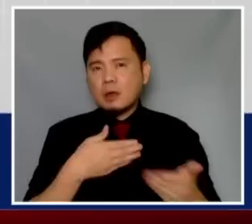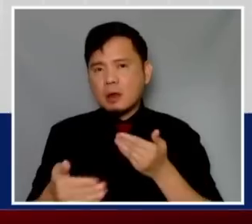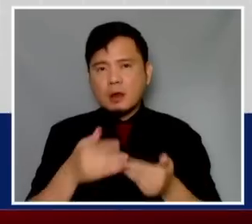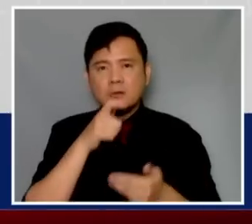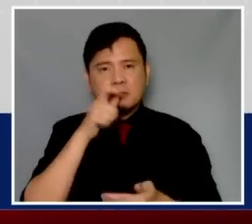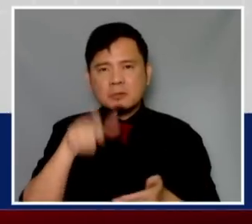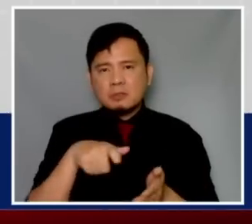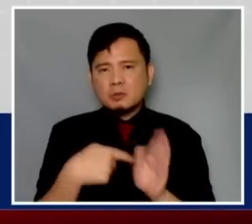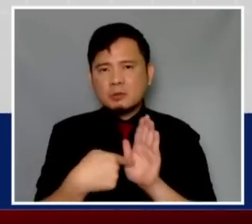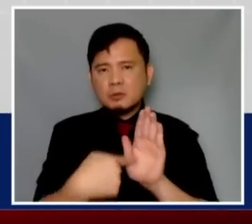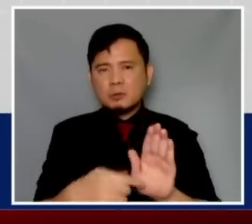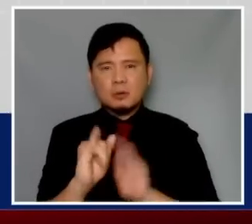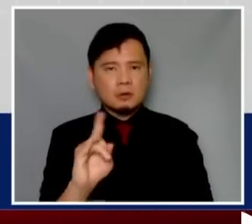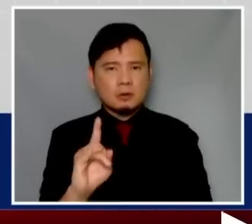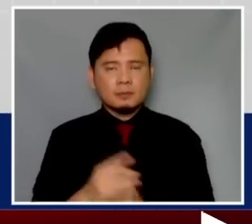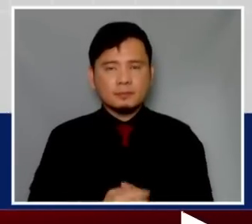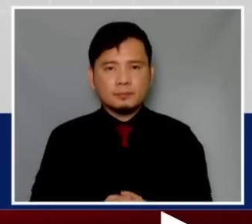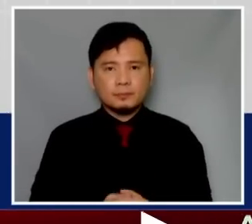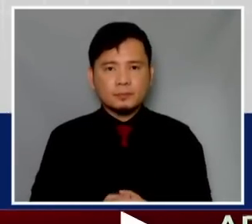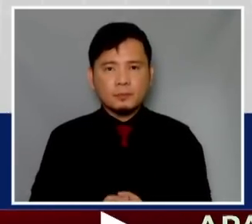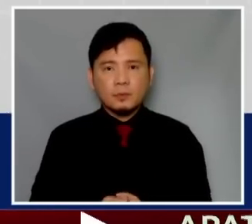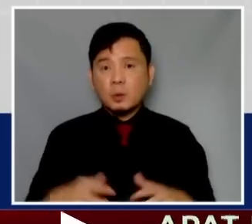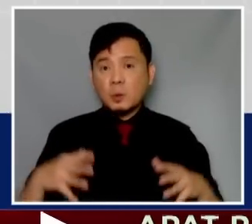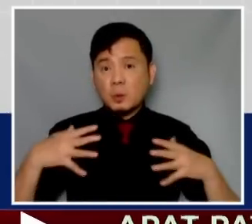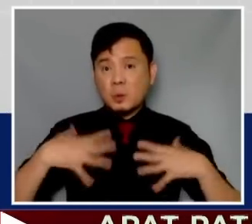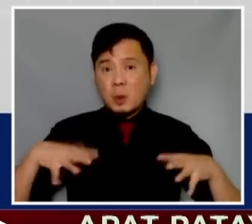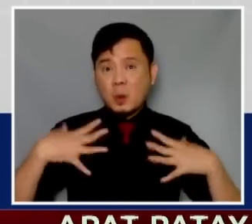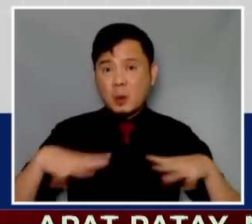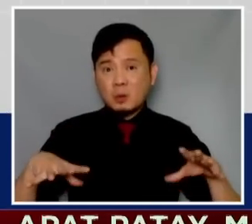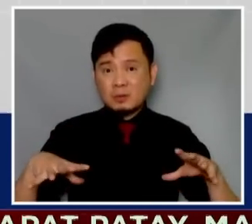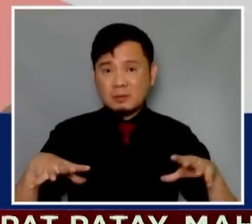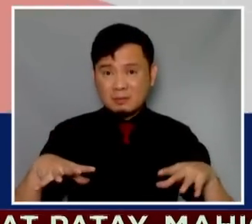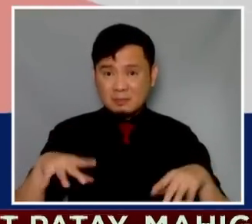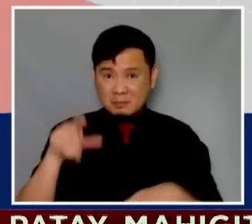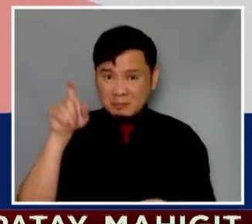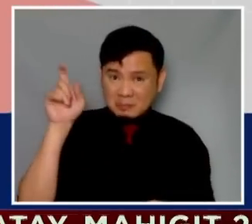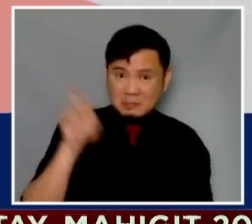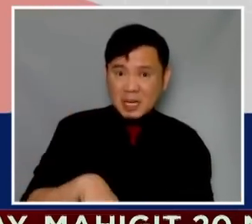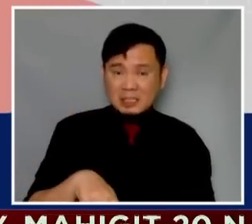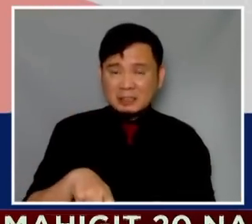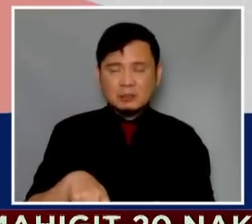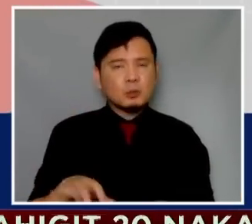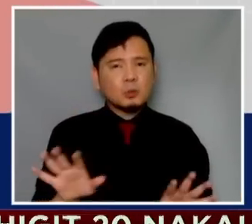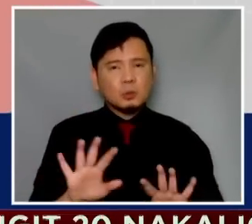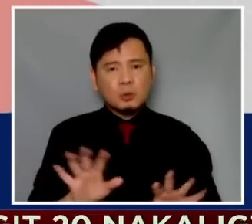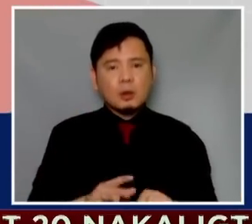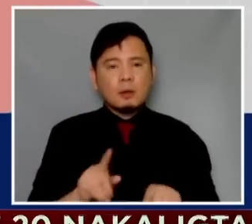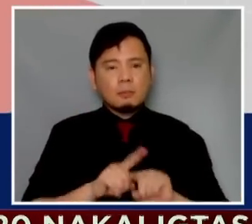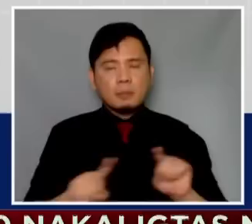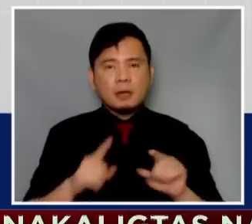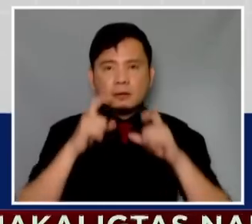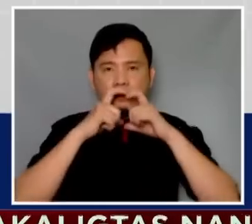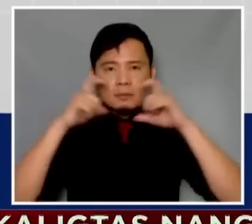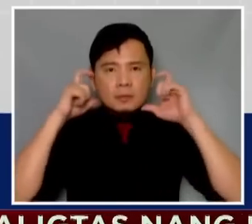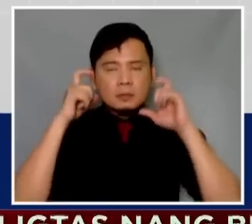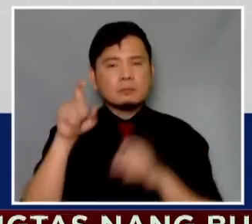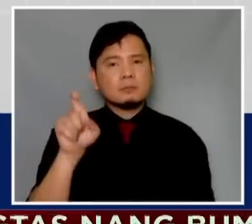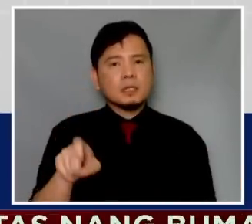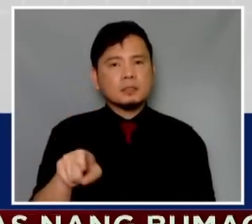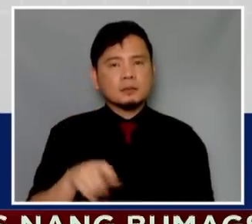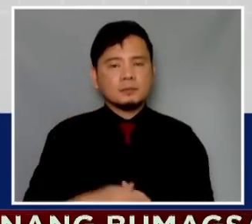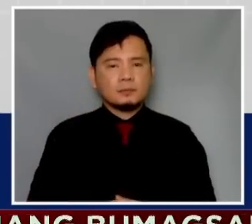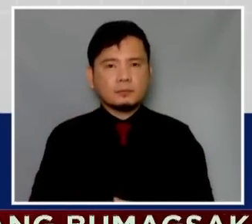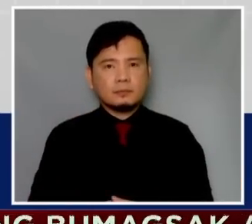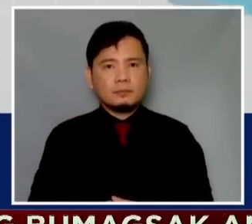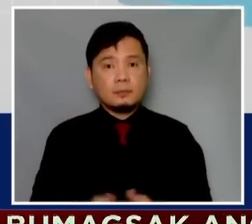ID. Walang dress code ang pagboto pero pinaalala ng COMELEC na magsuot ng face mask. Pagpasok